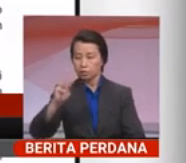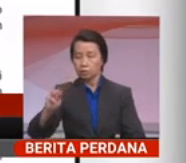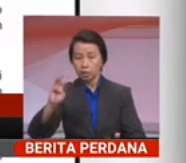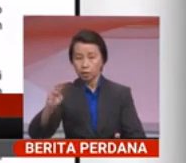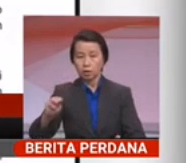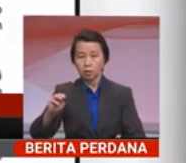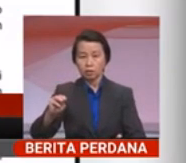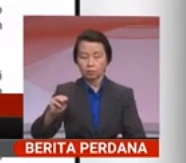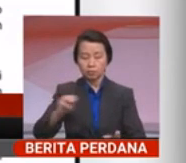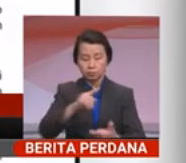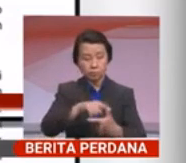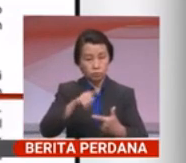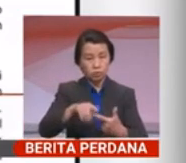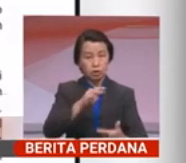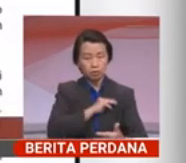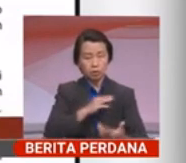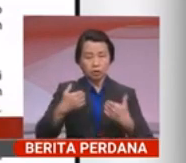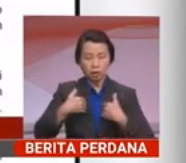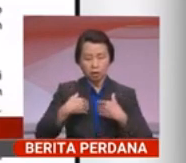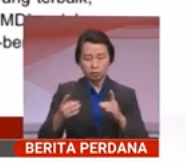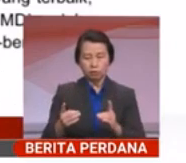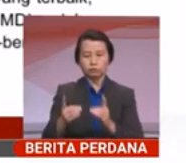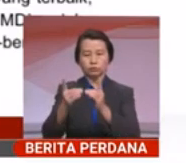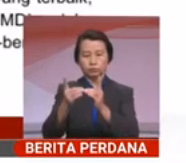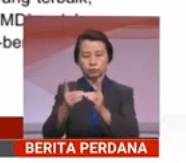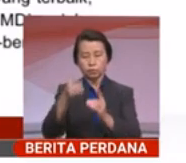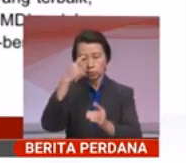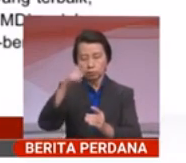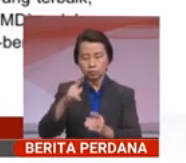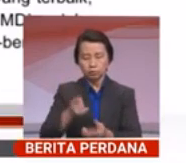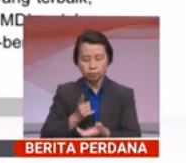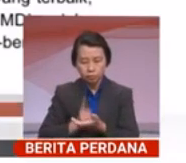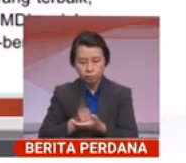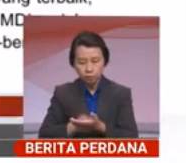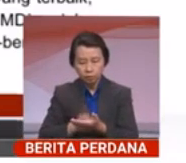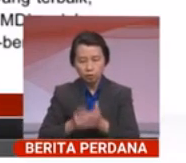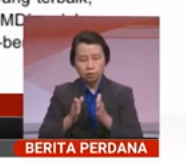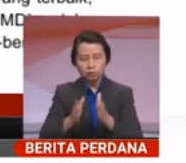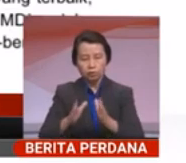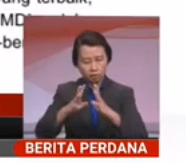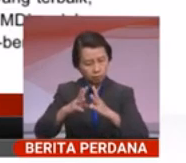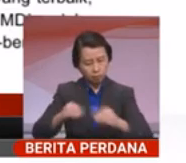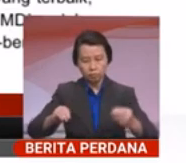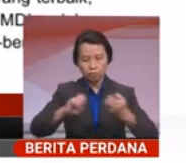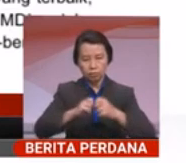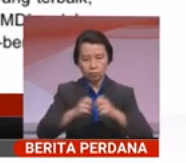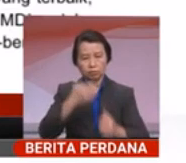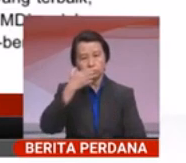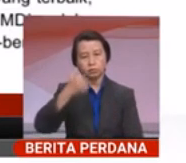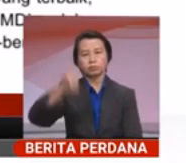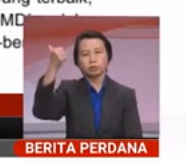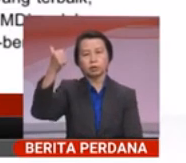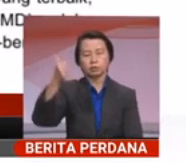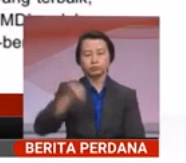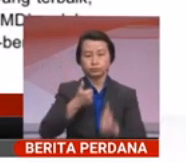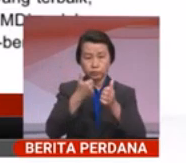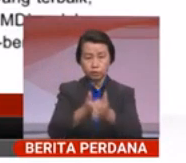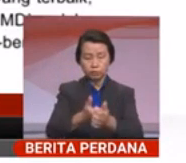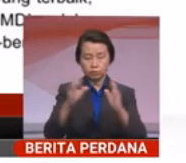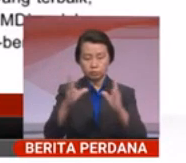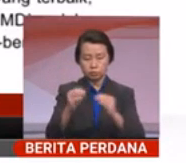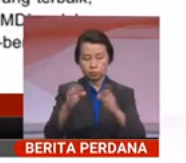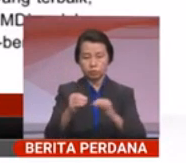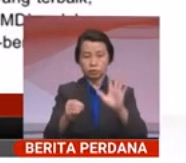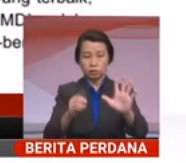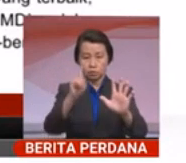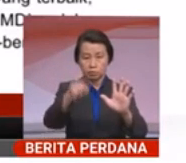Multimedia Dato' Saifuddin Abdullah mengadakan perjumpaan bagi membincangkan jalan penyelesaian terbaik. Berdasarkan mesyuarat